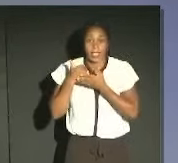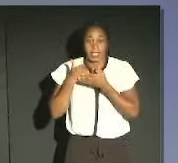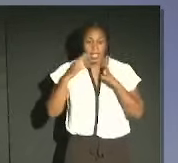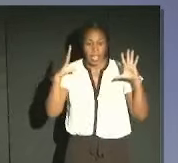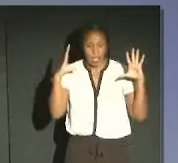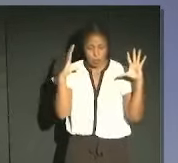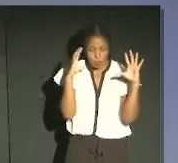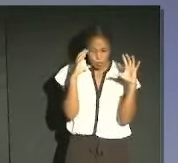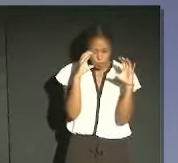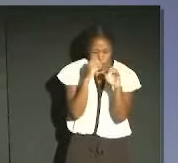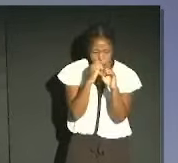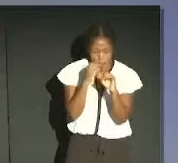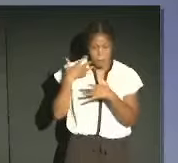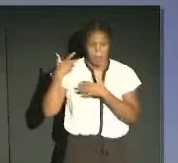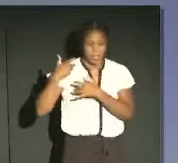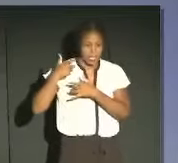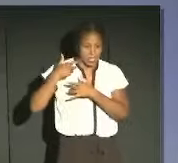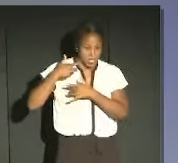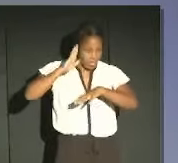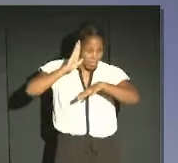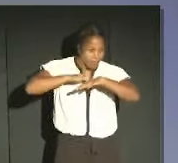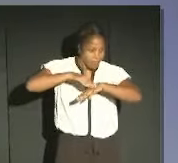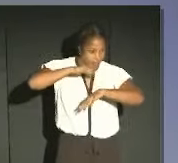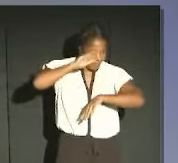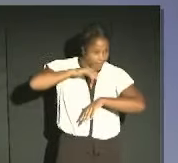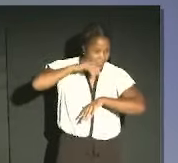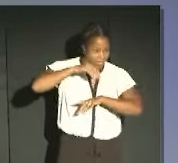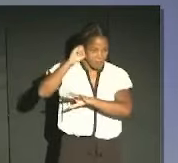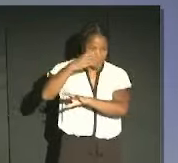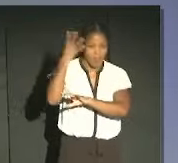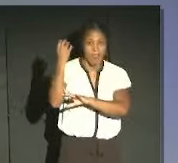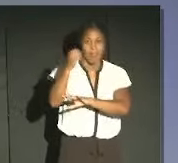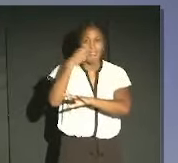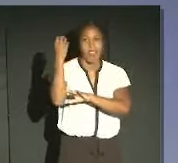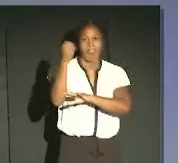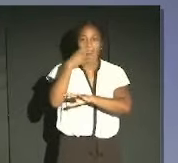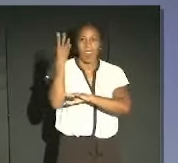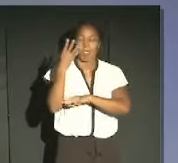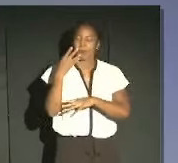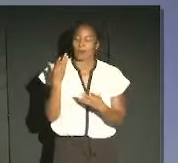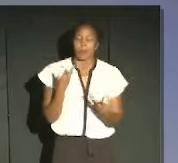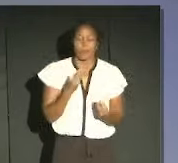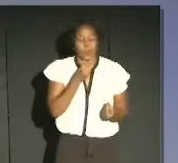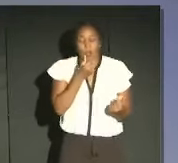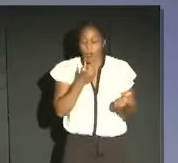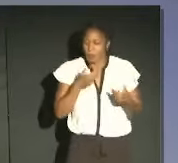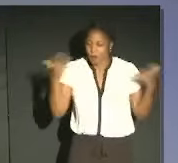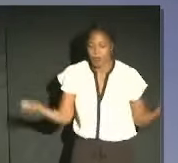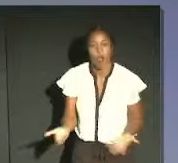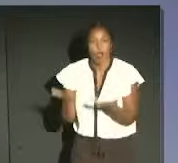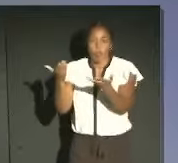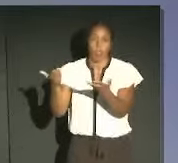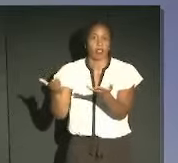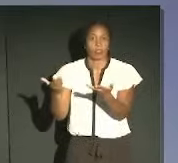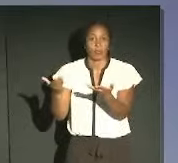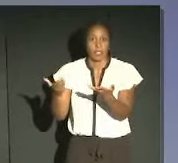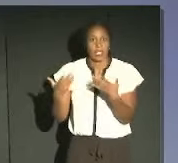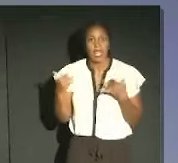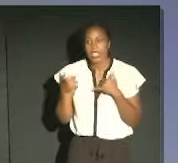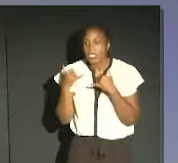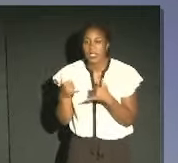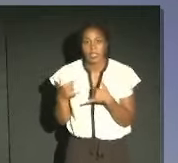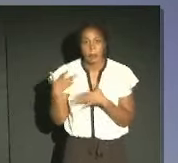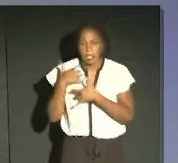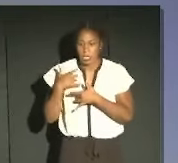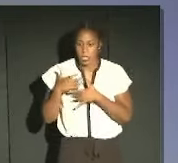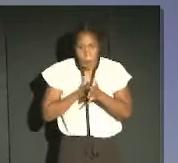obscur je regarde le soutien et la mobilisation des martiniicaises et des martiniicais aux élections présidentielles